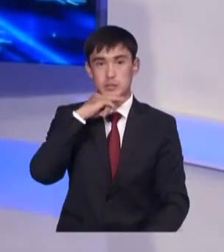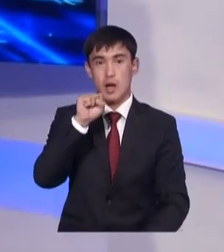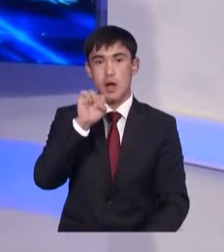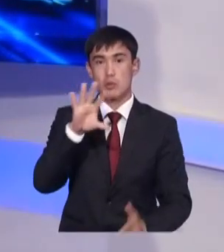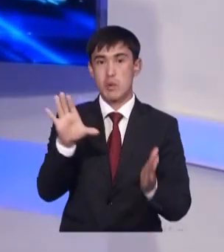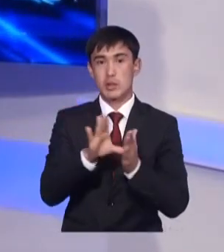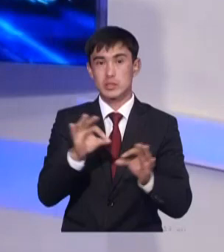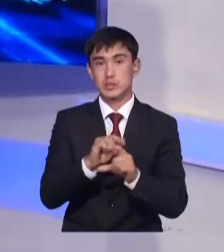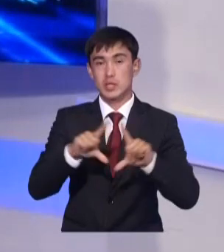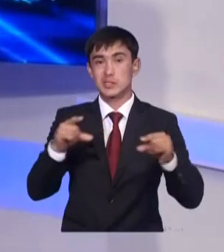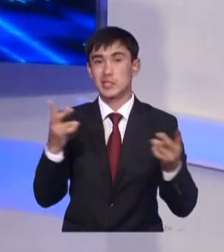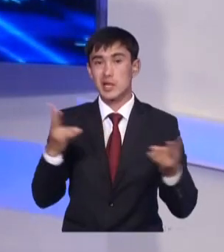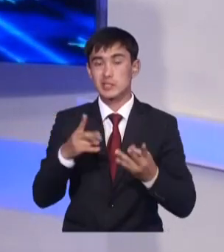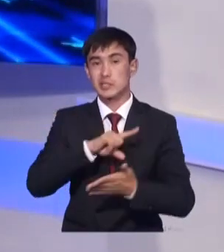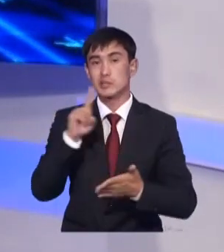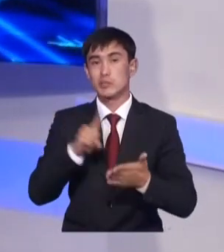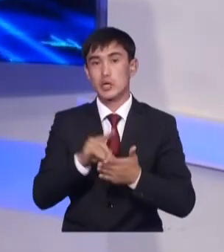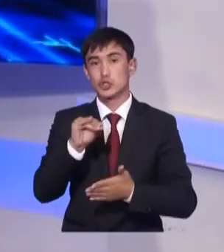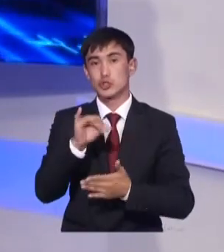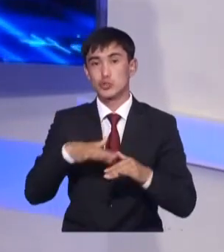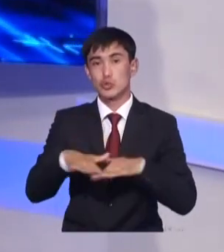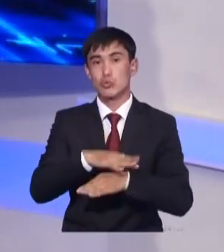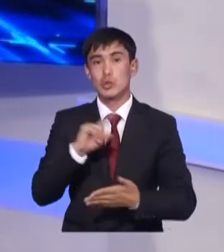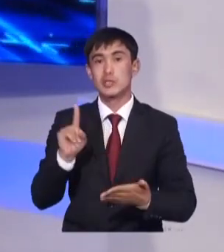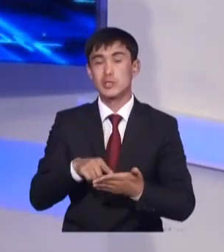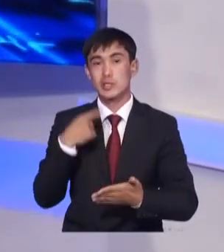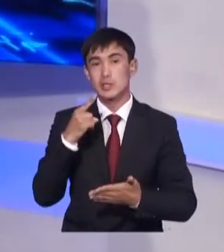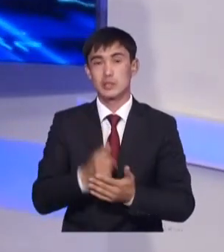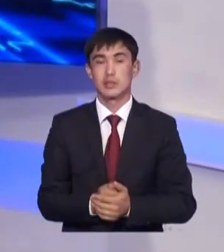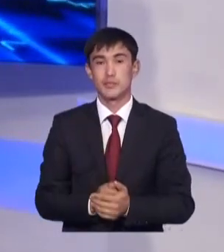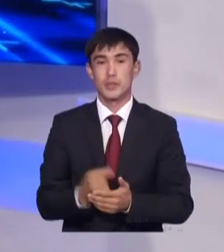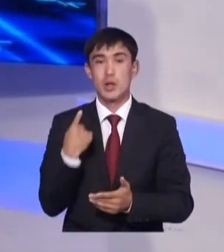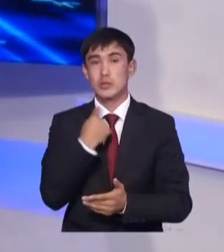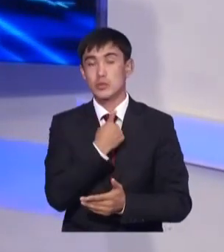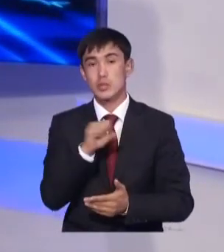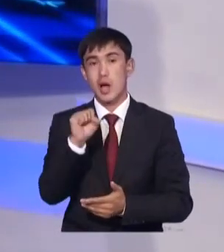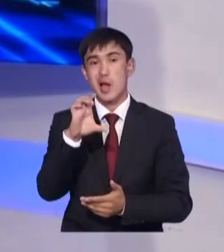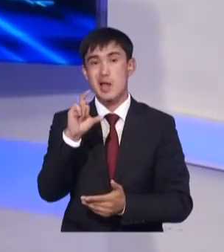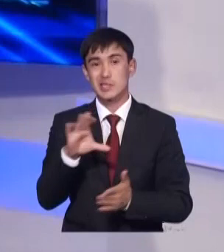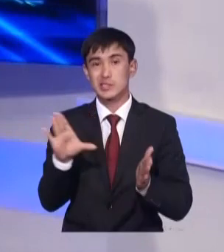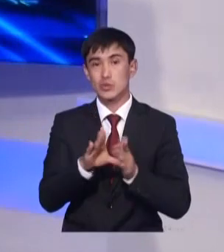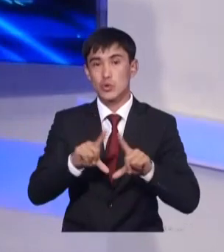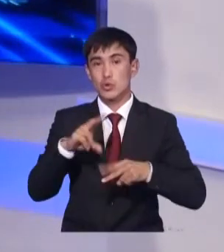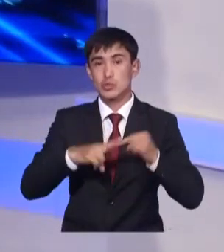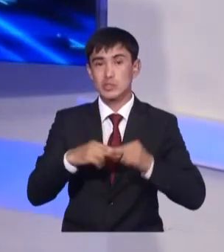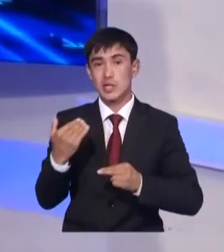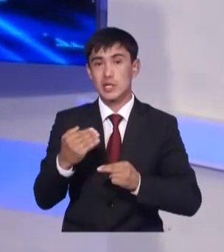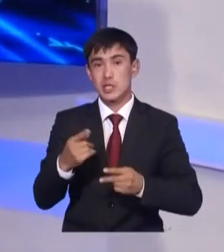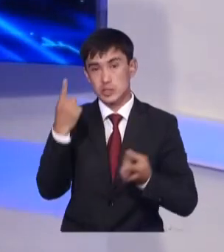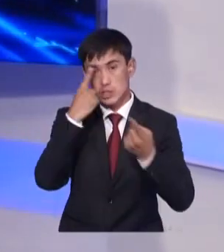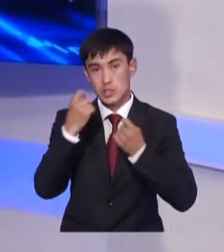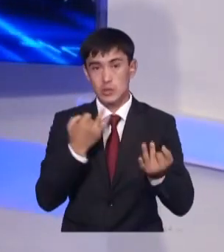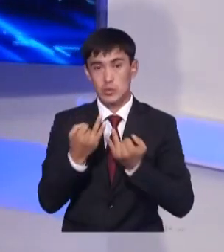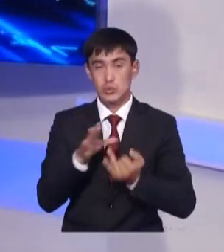Қазақстанға атом электр станциясы қажет пе? Жетсулықтар бұған не дейді? Талдықорғанда АЕС құрылысына қатысты жария